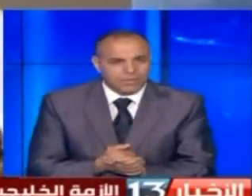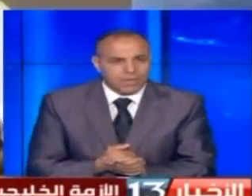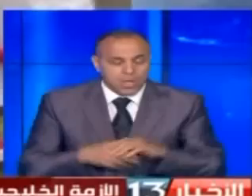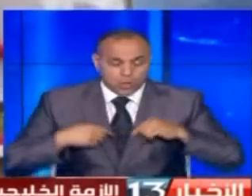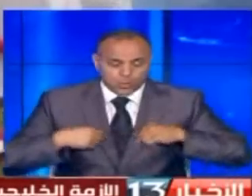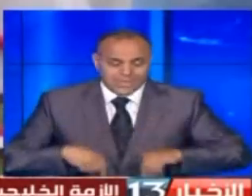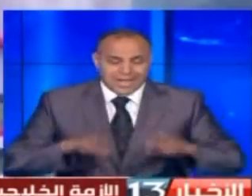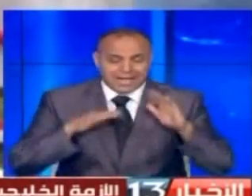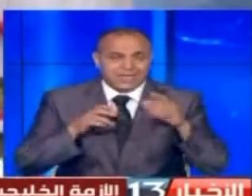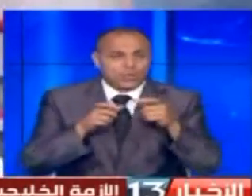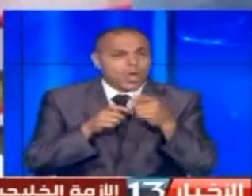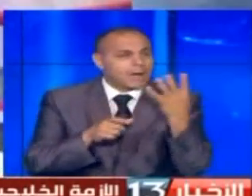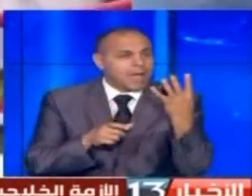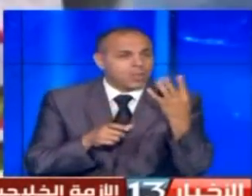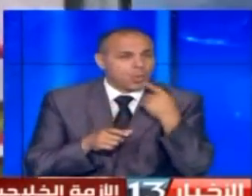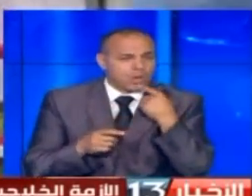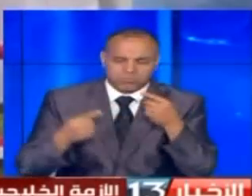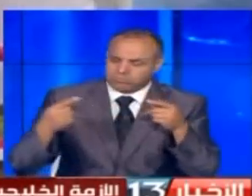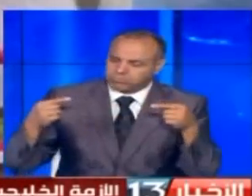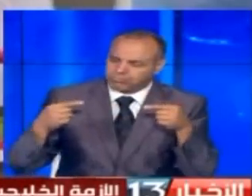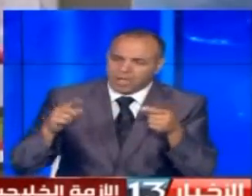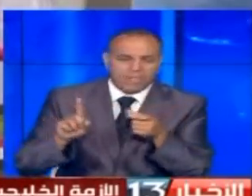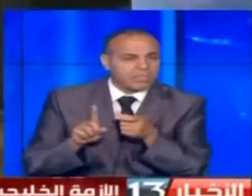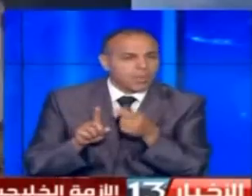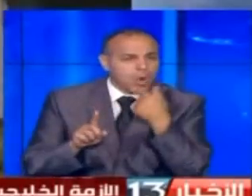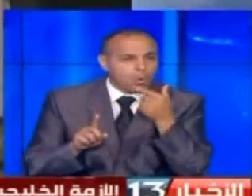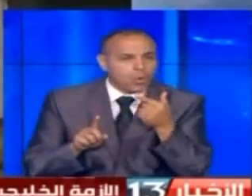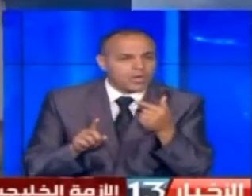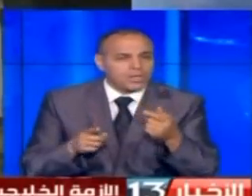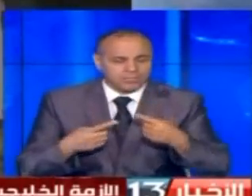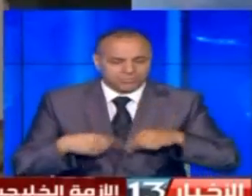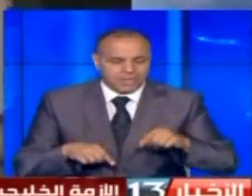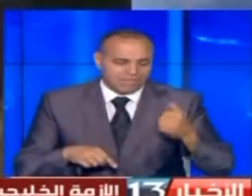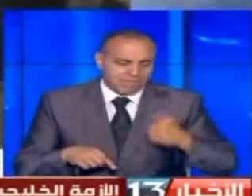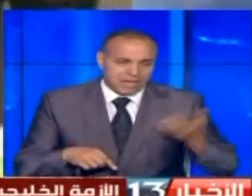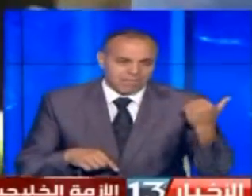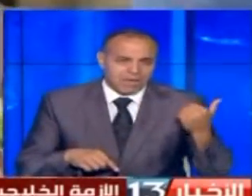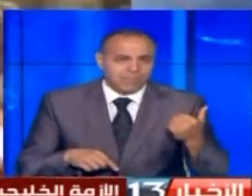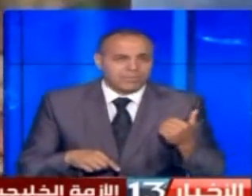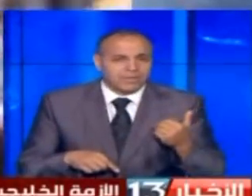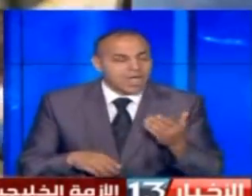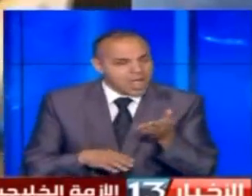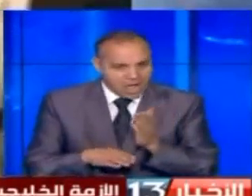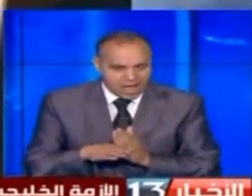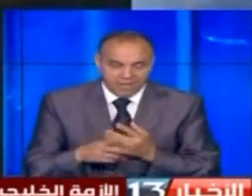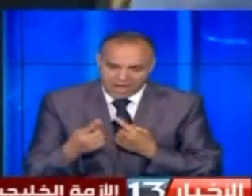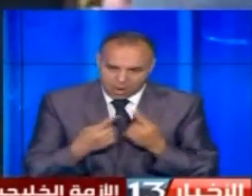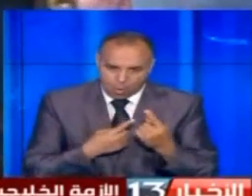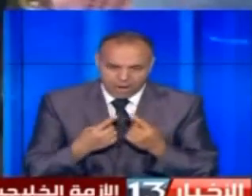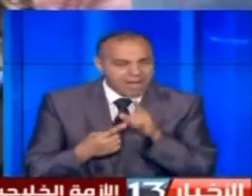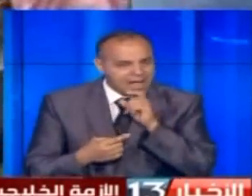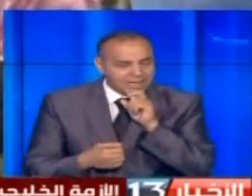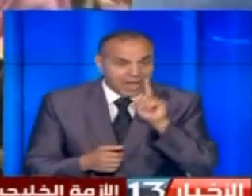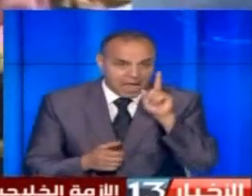وزراء خارجية الدول الأربع التي تقاطع الدوحة أعلنوا في بيان المنامة أن دولهم مستعدة للحوار مع